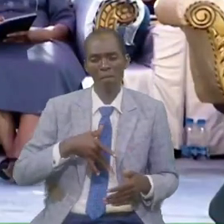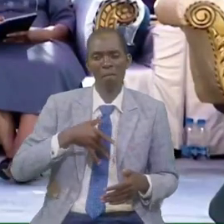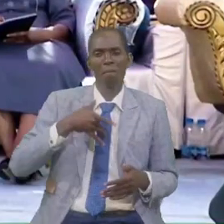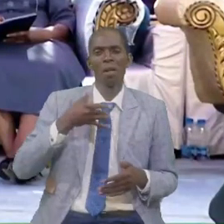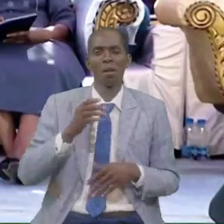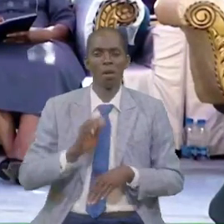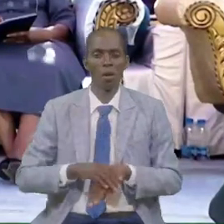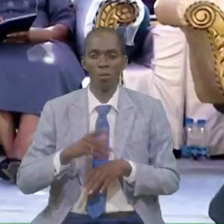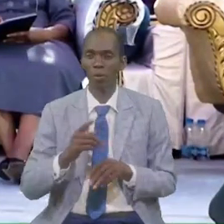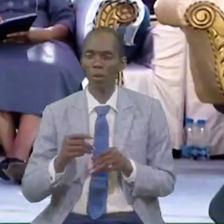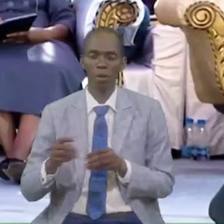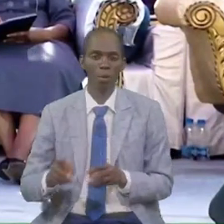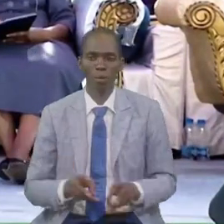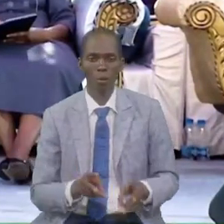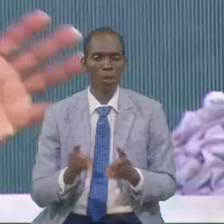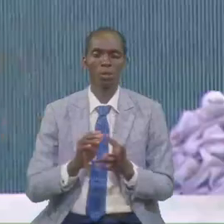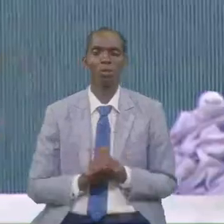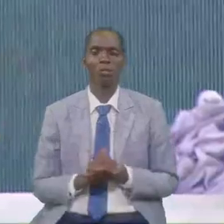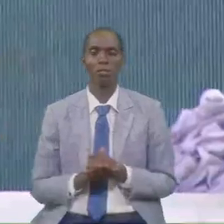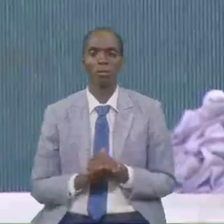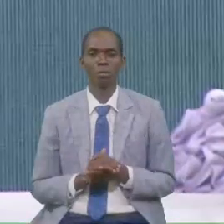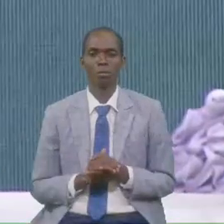quelque soit ce que je ressens en cours de route,